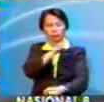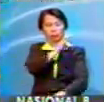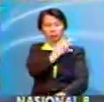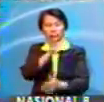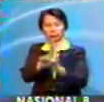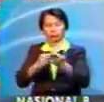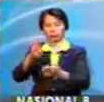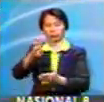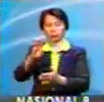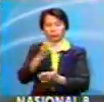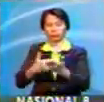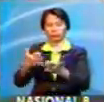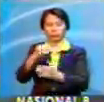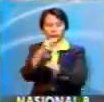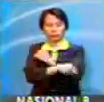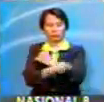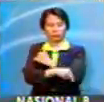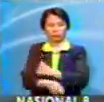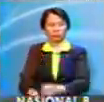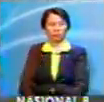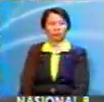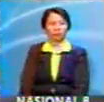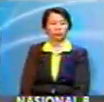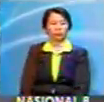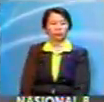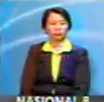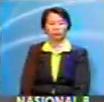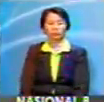biro bahagian dan negeri serta sayap.